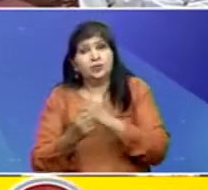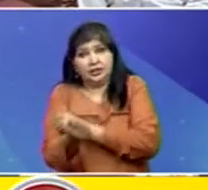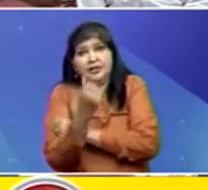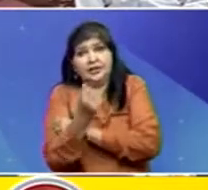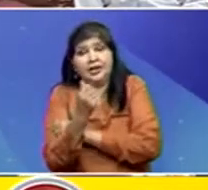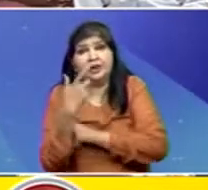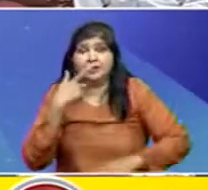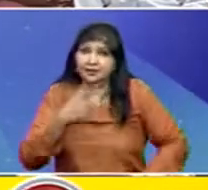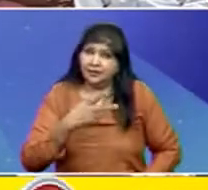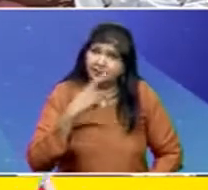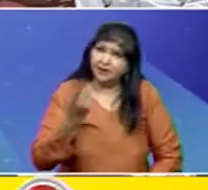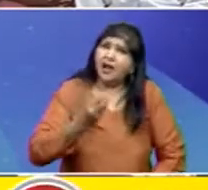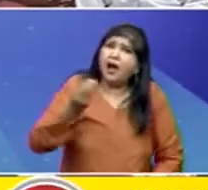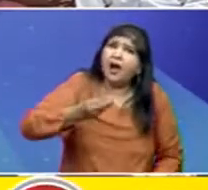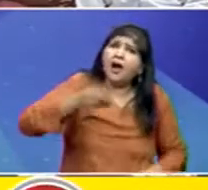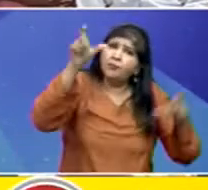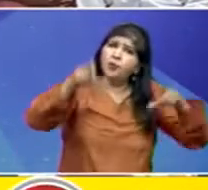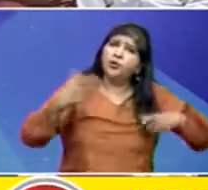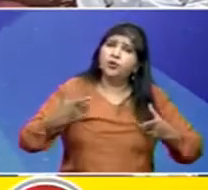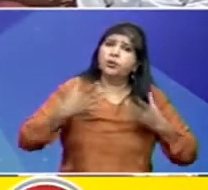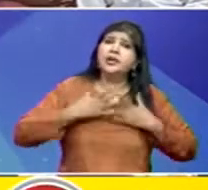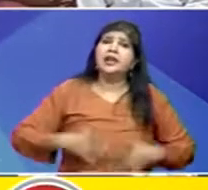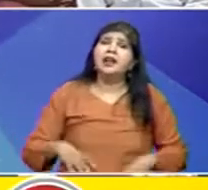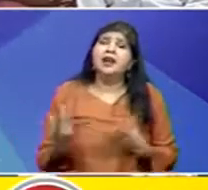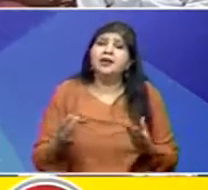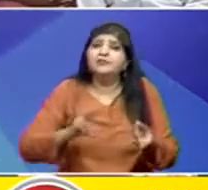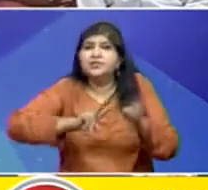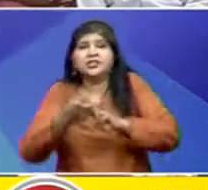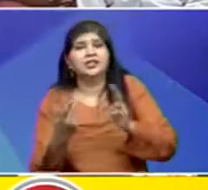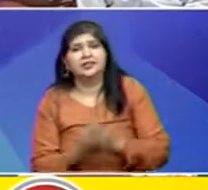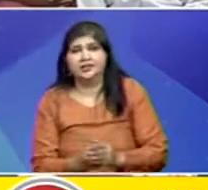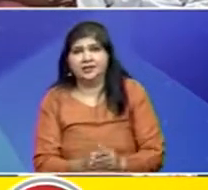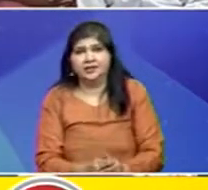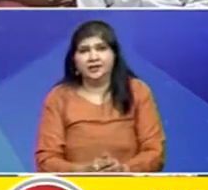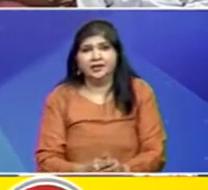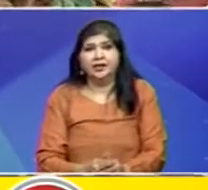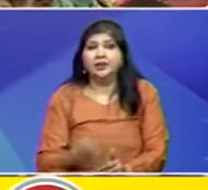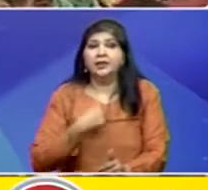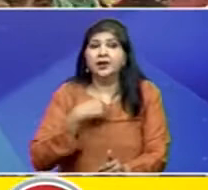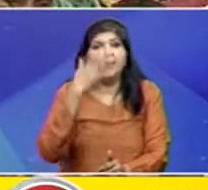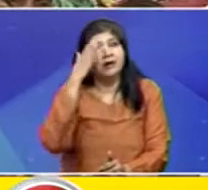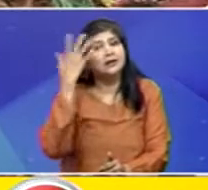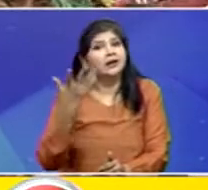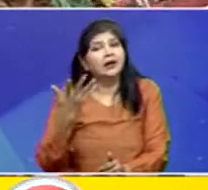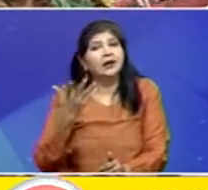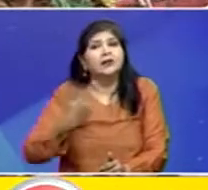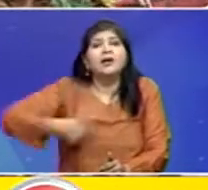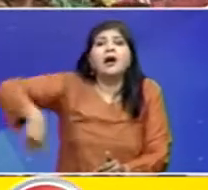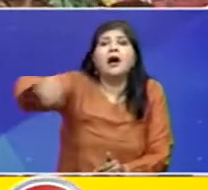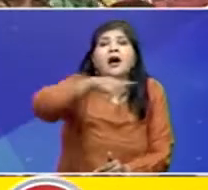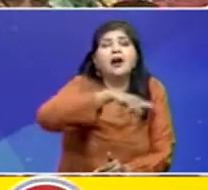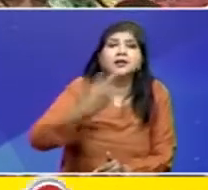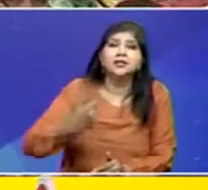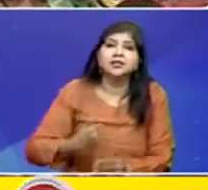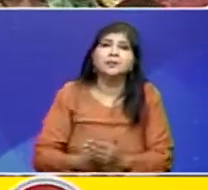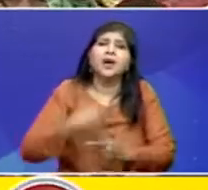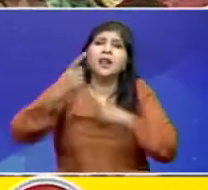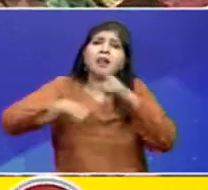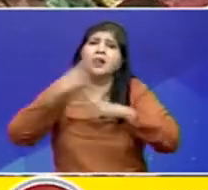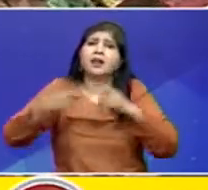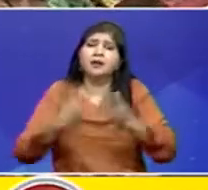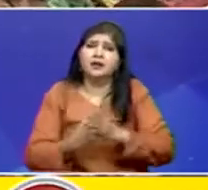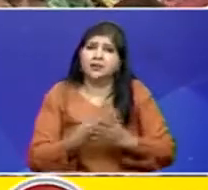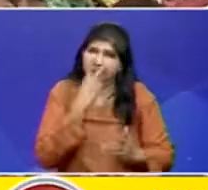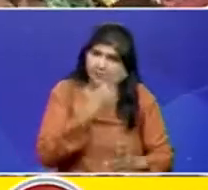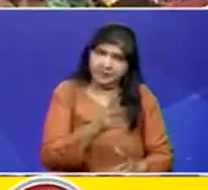कैस सामान्य लोगों का जीवन बदल रही है यह हमें हमारे आसपास लगातार